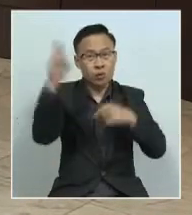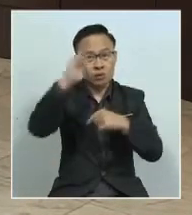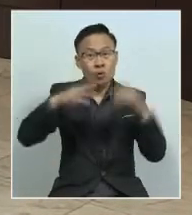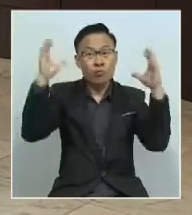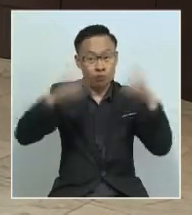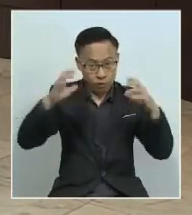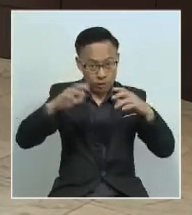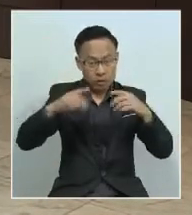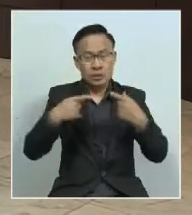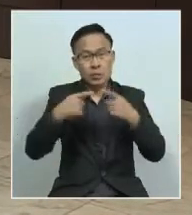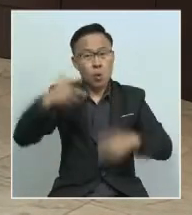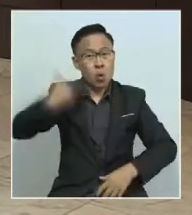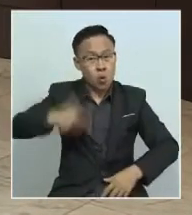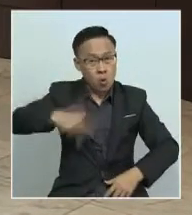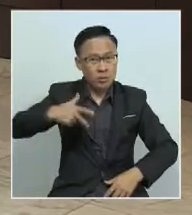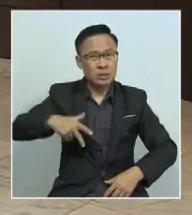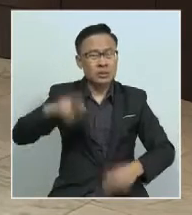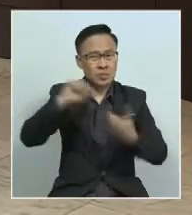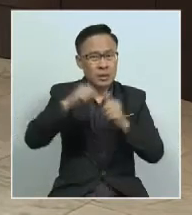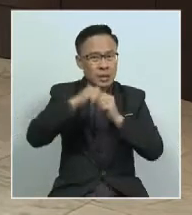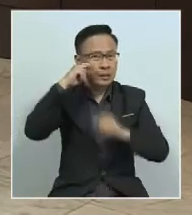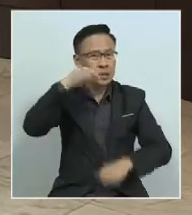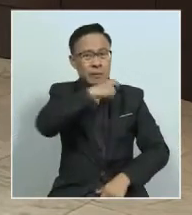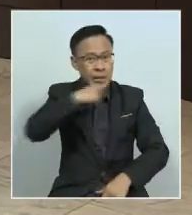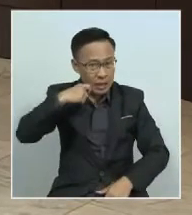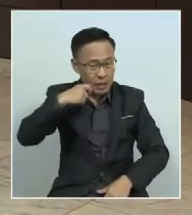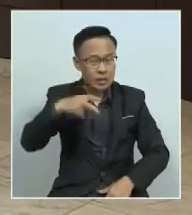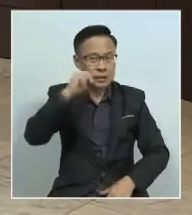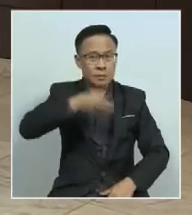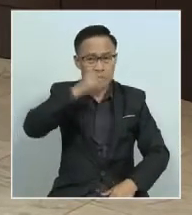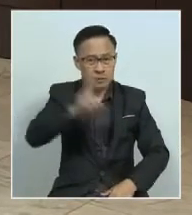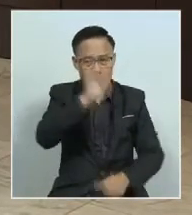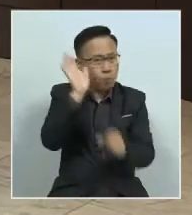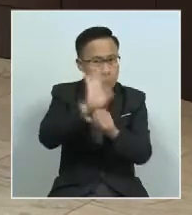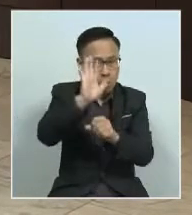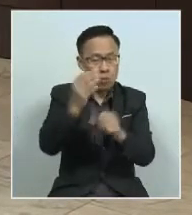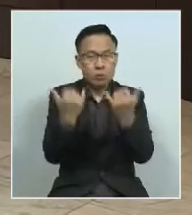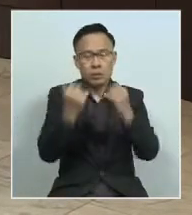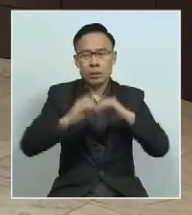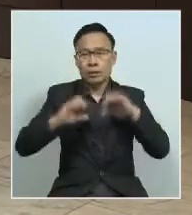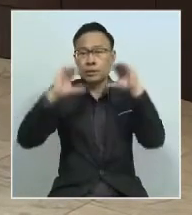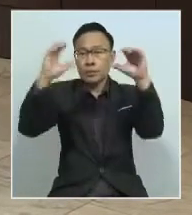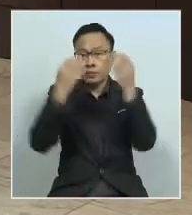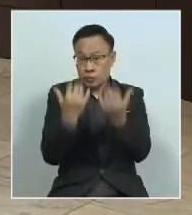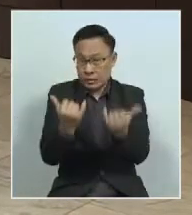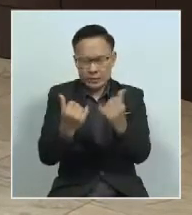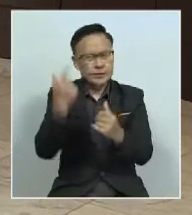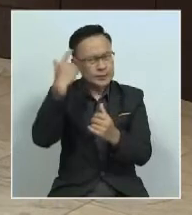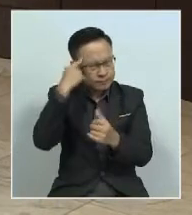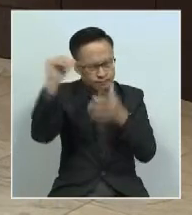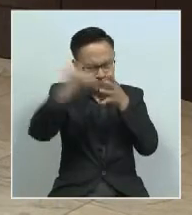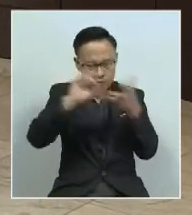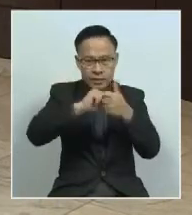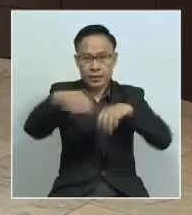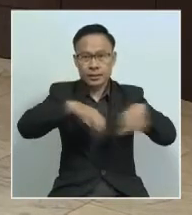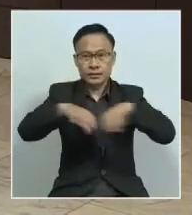ของการขาดแคลนน้ำในบางพื้นที่นะครับทั้งน้ำกินน้ำใช้ซึ่งรัฐบาลชุดปัจจุบันนี่แหละก็ให้ความสำคัญกับเรื่อง